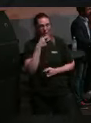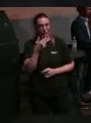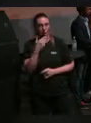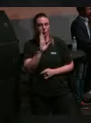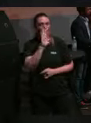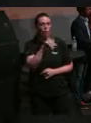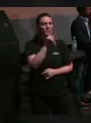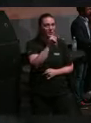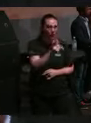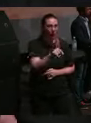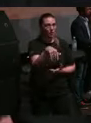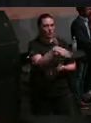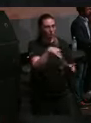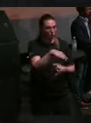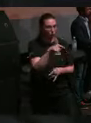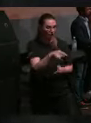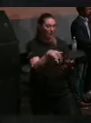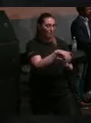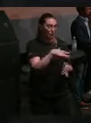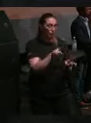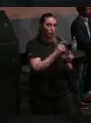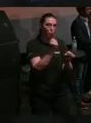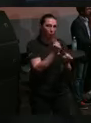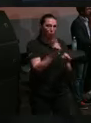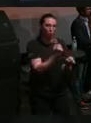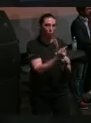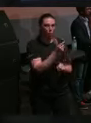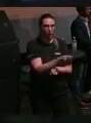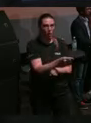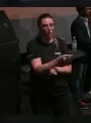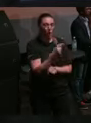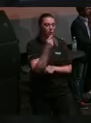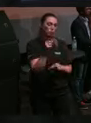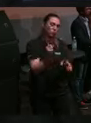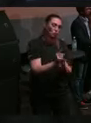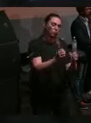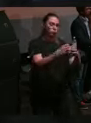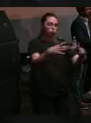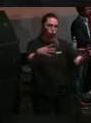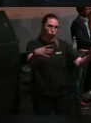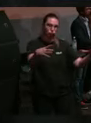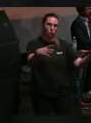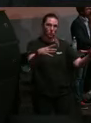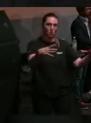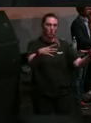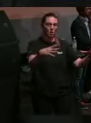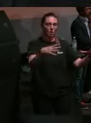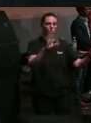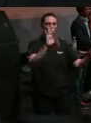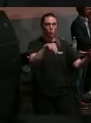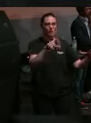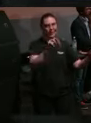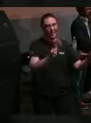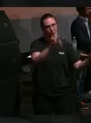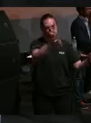Utsira og Utsira-samfunnet og det miljøet som nå jobber for å få seg utbygginger på Utsira Nord.